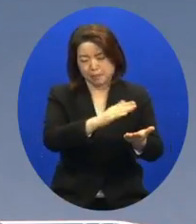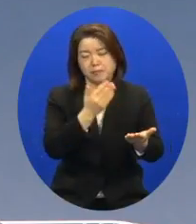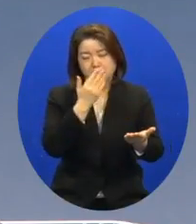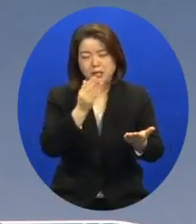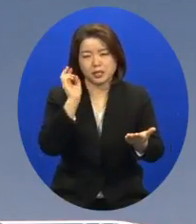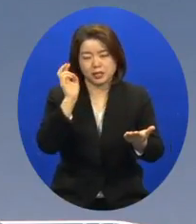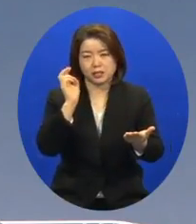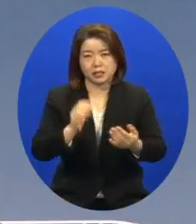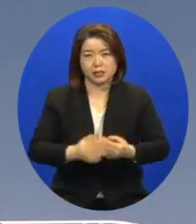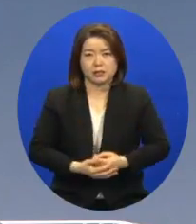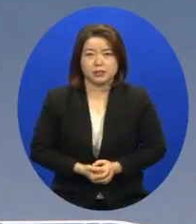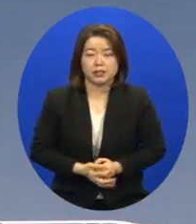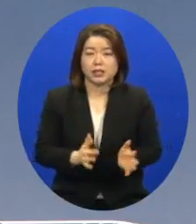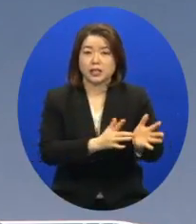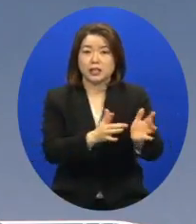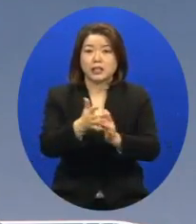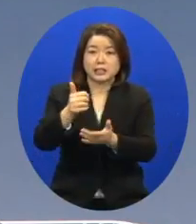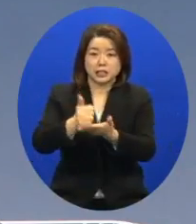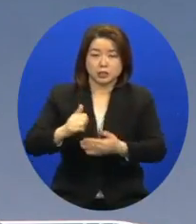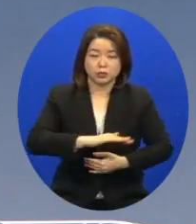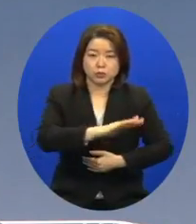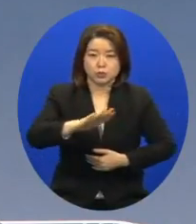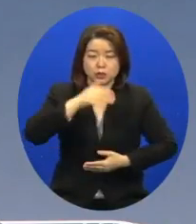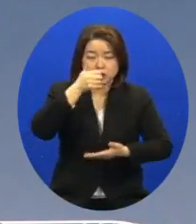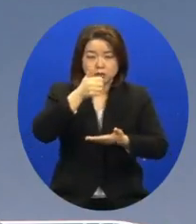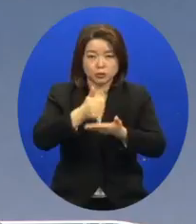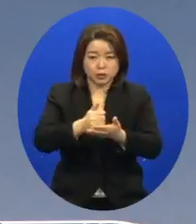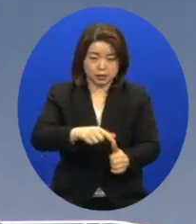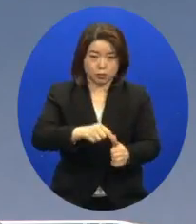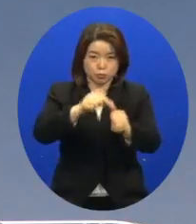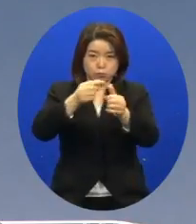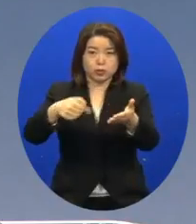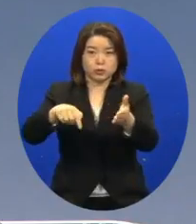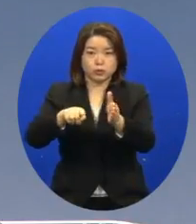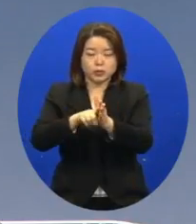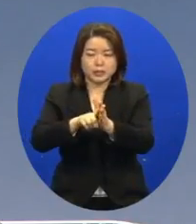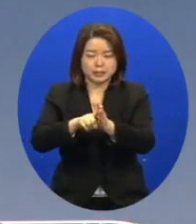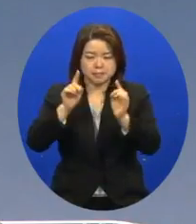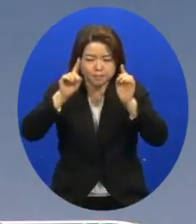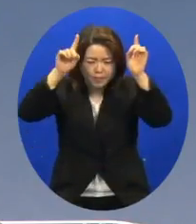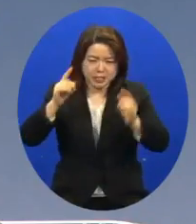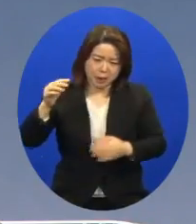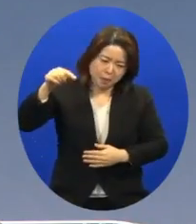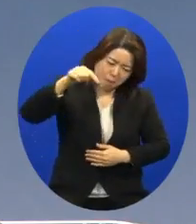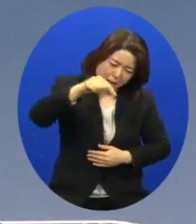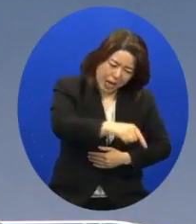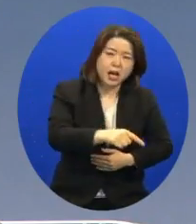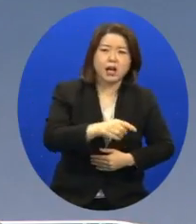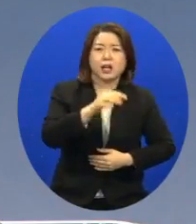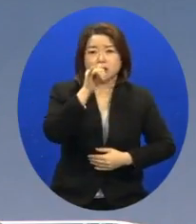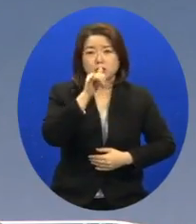거죠 예수님은 우리를 죄에서 구원하기 위해서 지옥의 까지 내려 가셨습니다